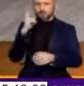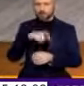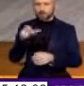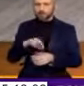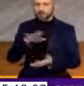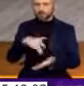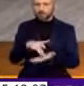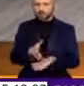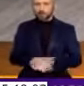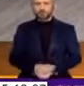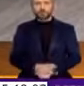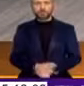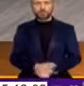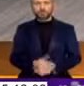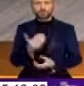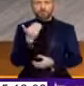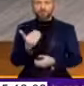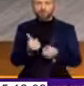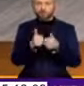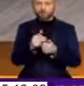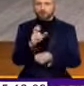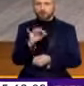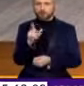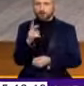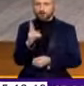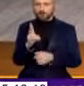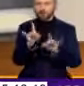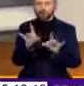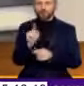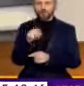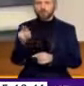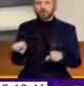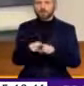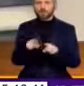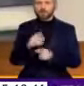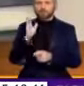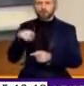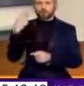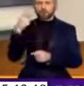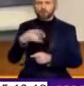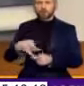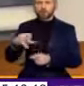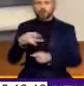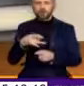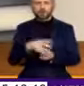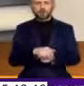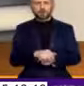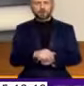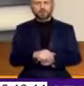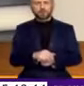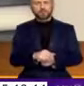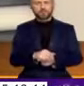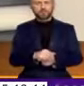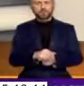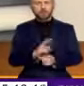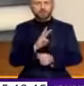місту? Ваш колега пан Бохняк розповів про те, що вони так само будуть на Ударницькому районі. Свобода традиційно. Так, так,